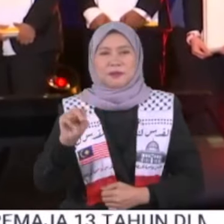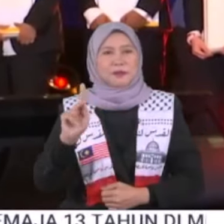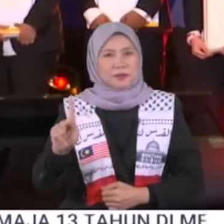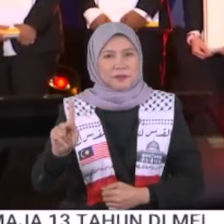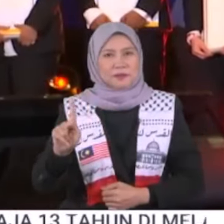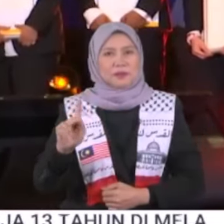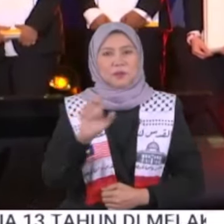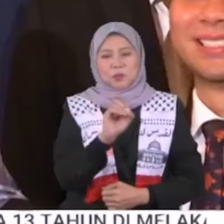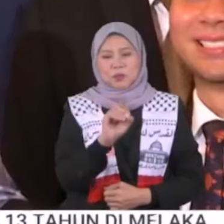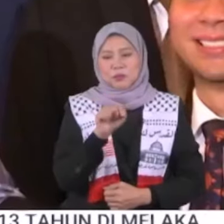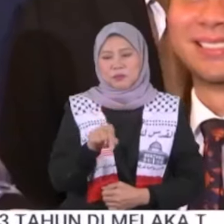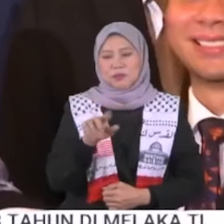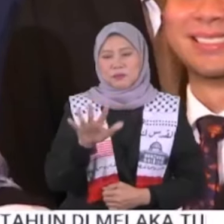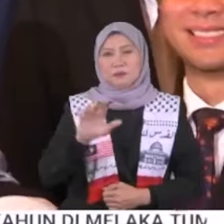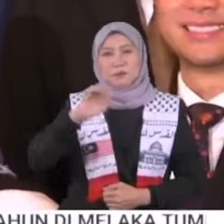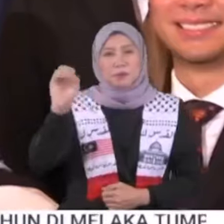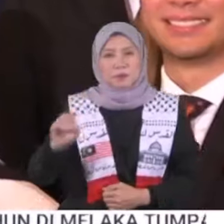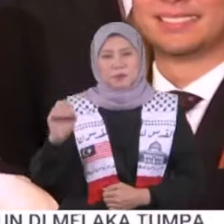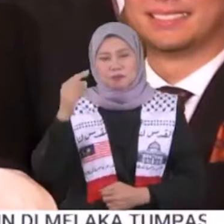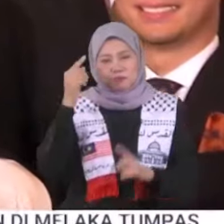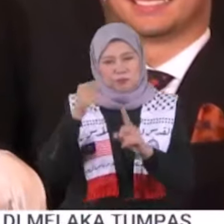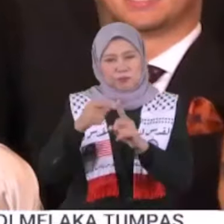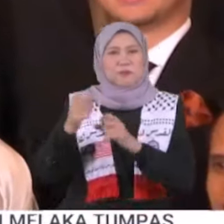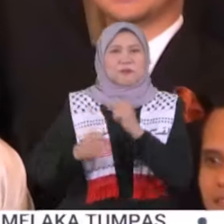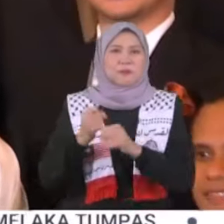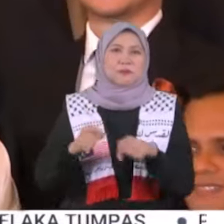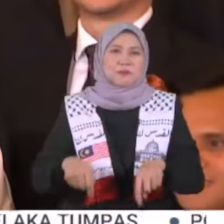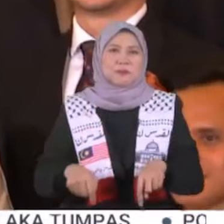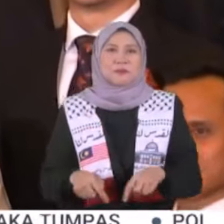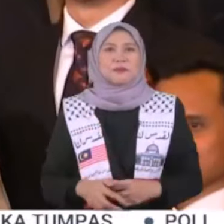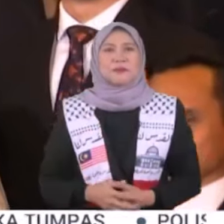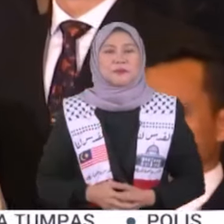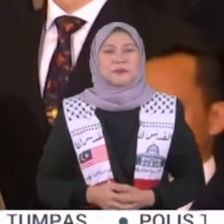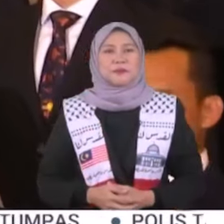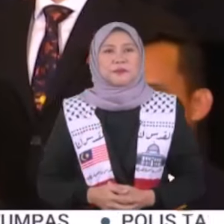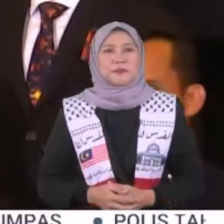sehingga 0.5% tahun ini.